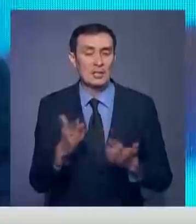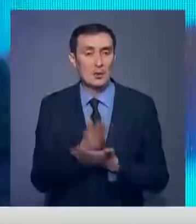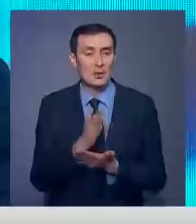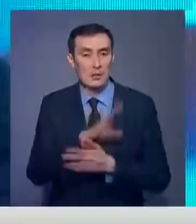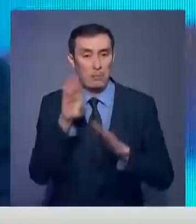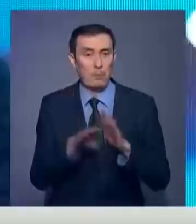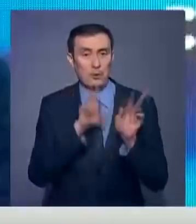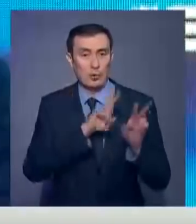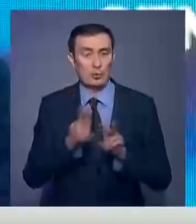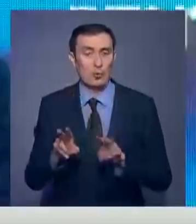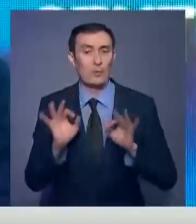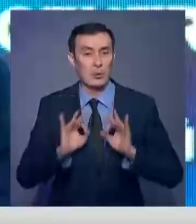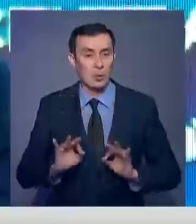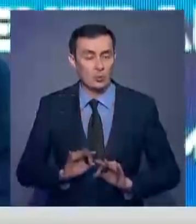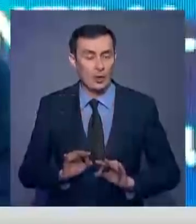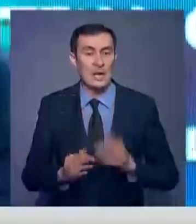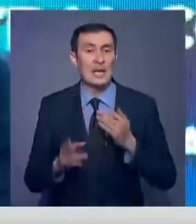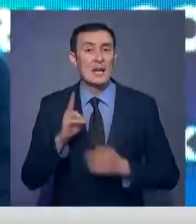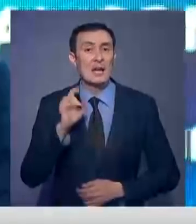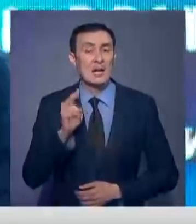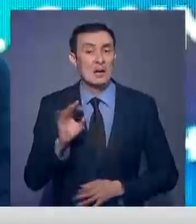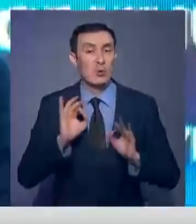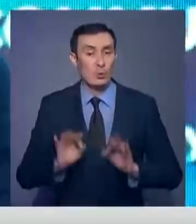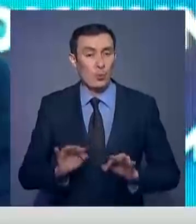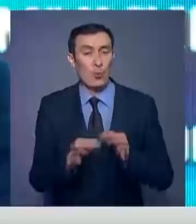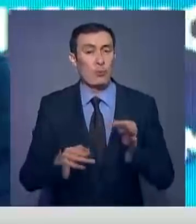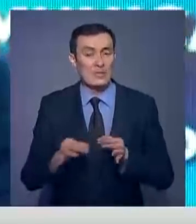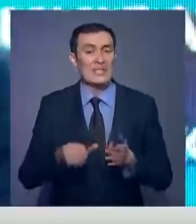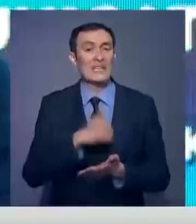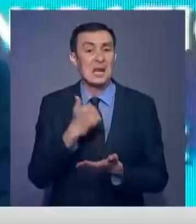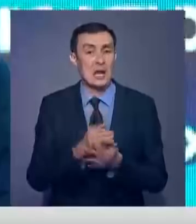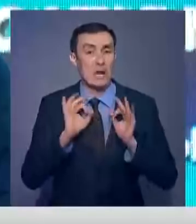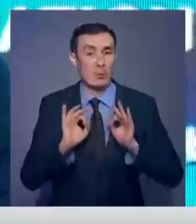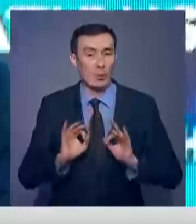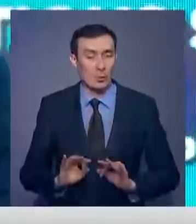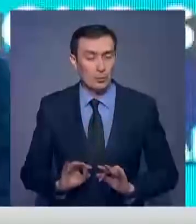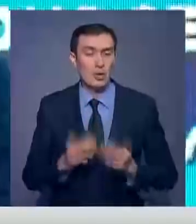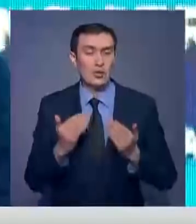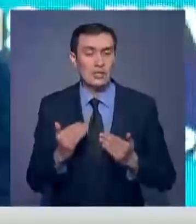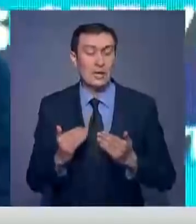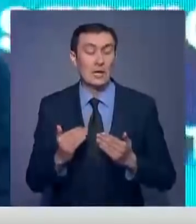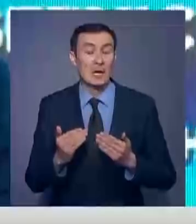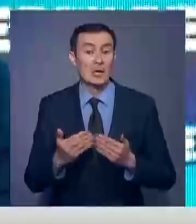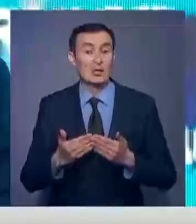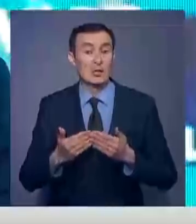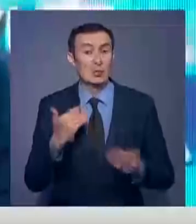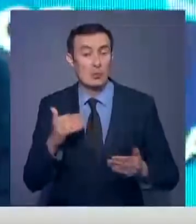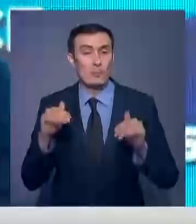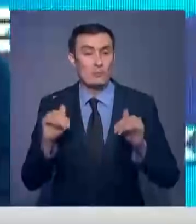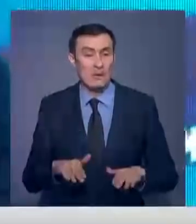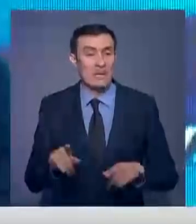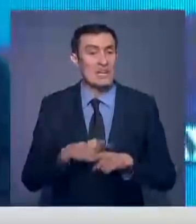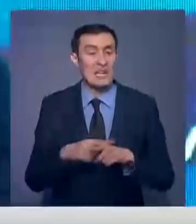на контроле, в том числе у прокуратуры. Как прокурор области, так и, соответственно, Генеральная прокуратура за принятие должных мер или,